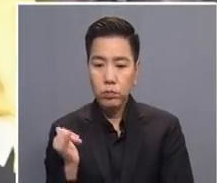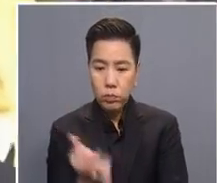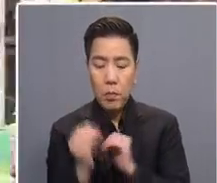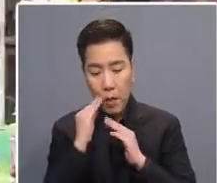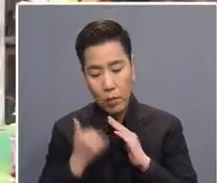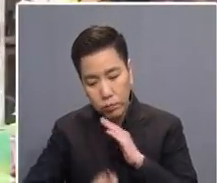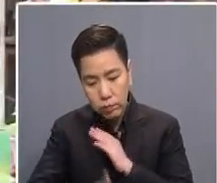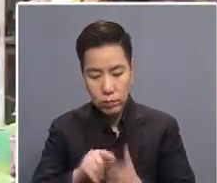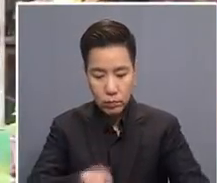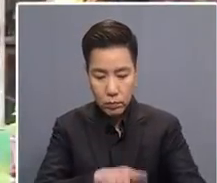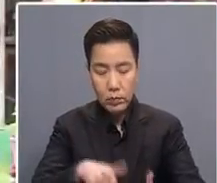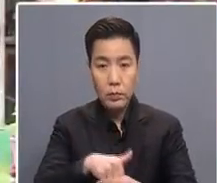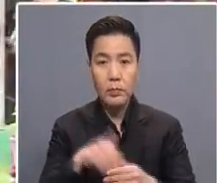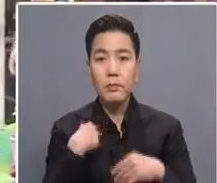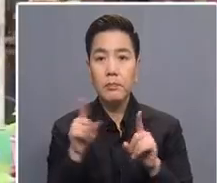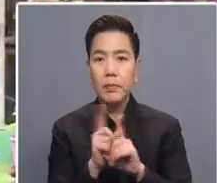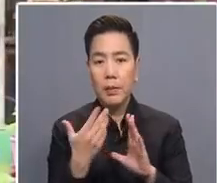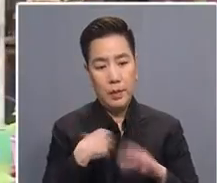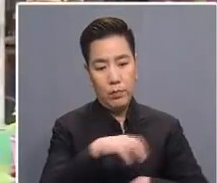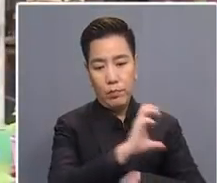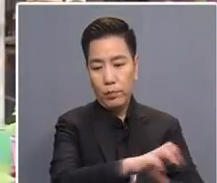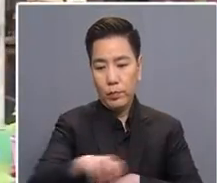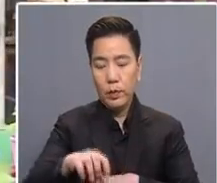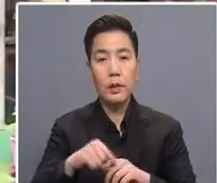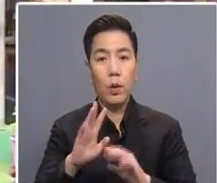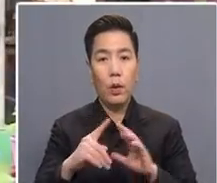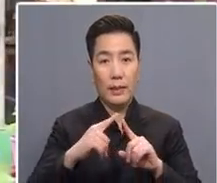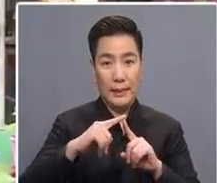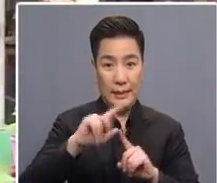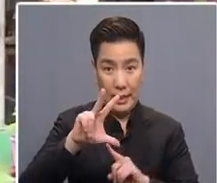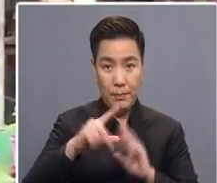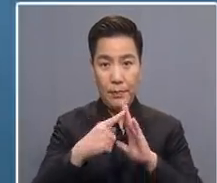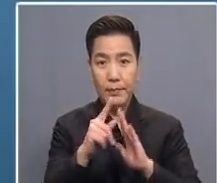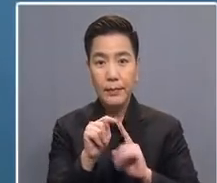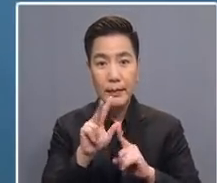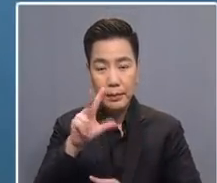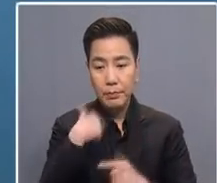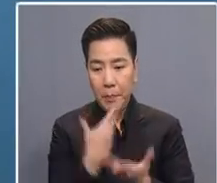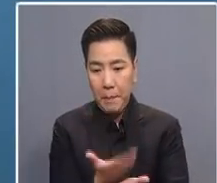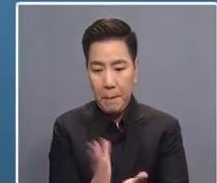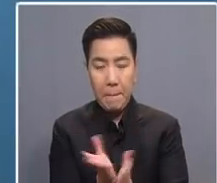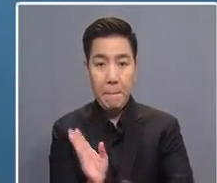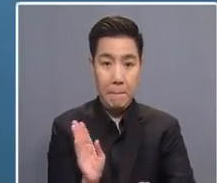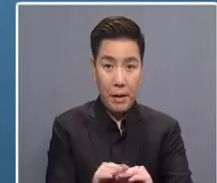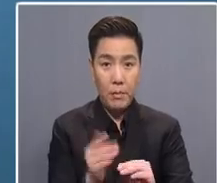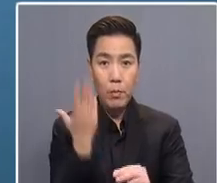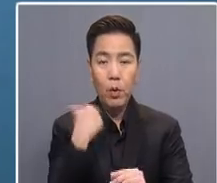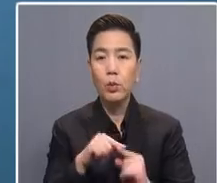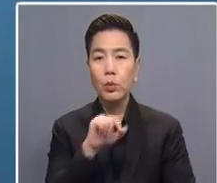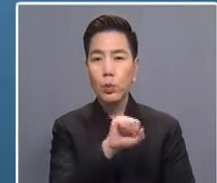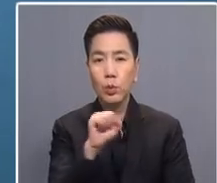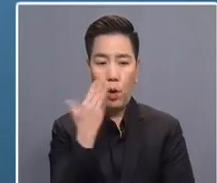ใช้สิทธิ์อย่างต่อเนื่องเช่นเดียวกับอีกหลายหน่วยเลือกตั้งในพื้นที่เขตเลือกตั้งที่3ซึ่งครั้งนี้มีการแบ่งหน่วยเลือกตั้งเพิ่มขึ้นจากการเลือกตั้งส.ส.ครั้